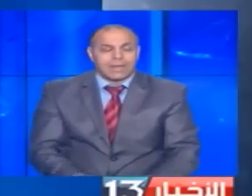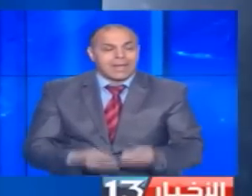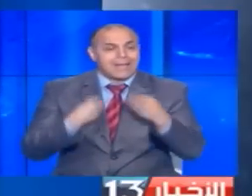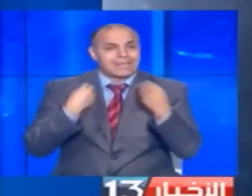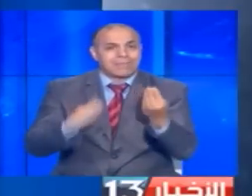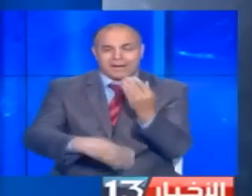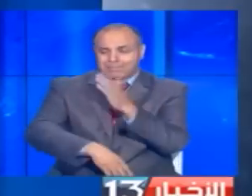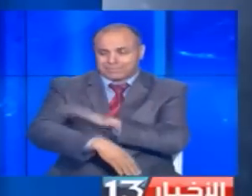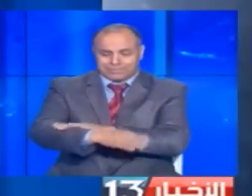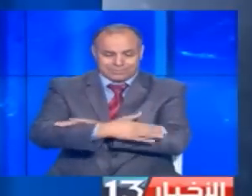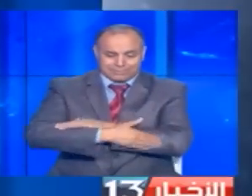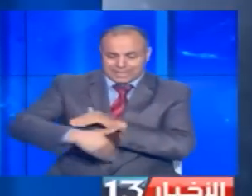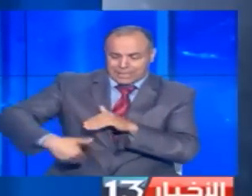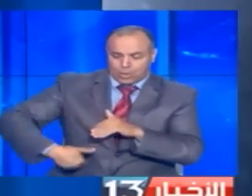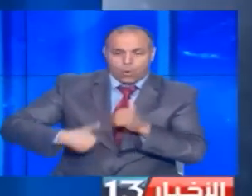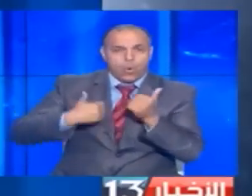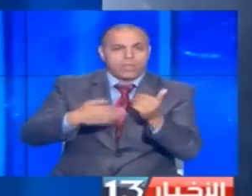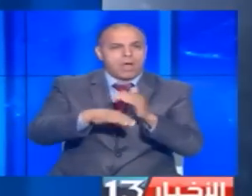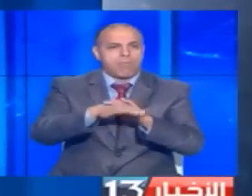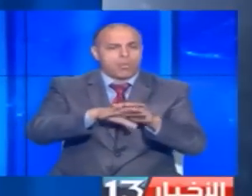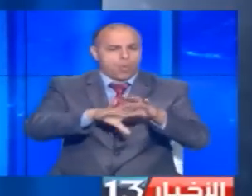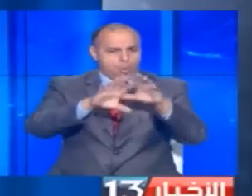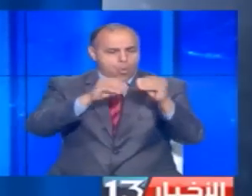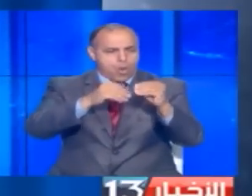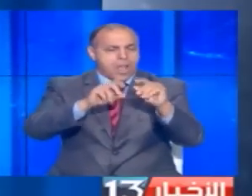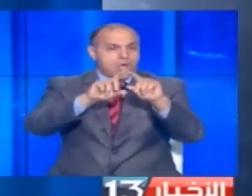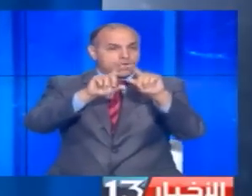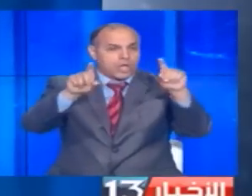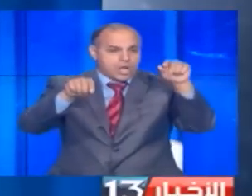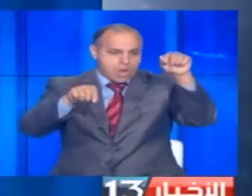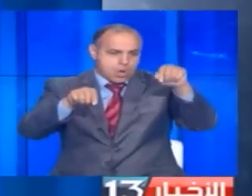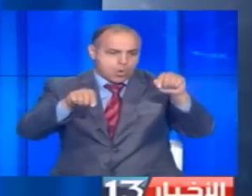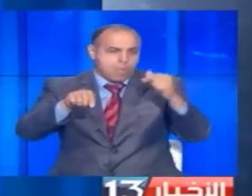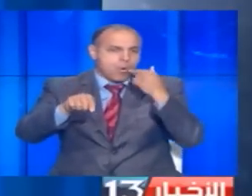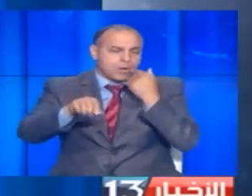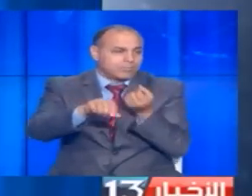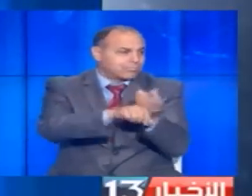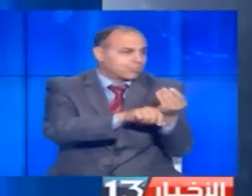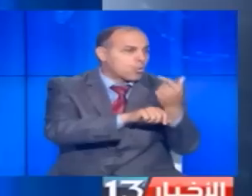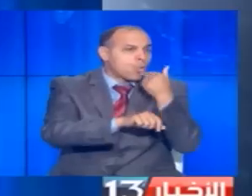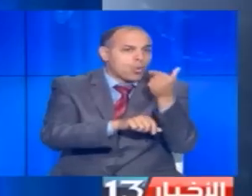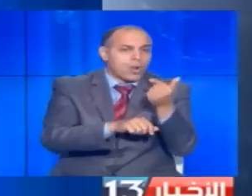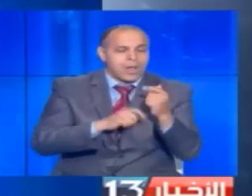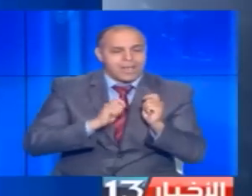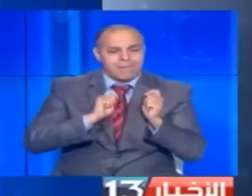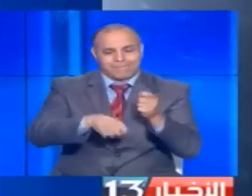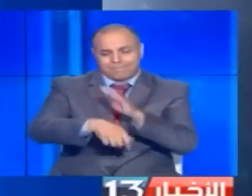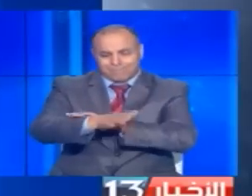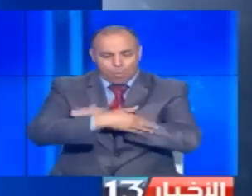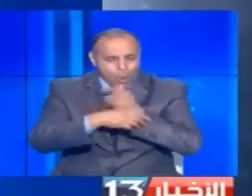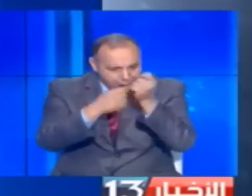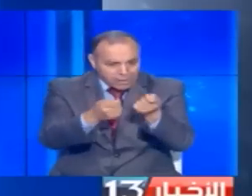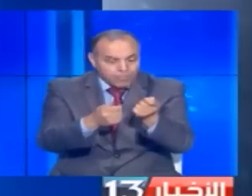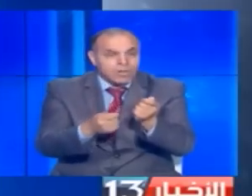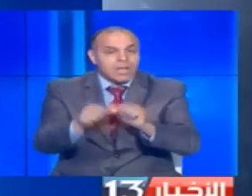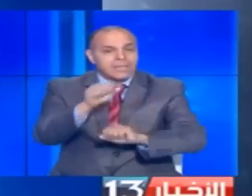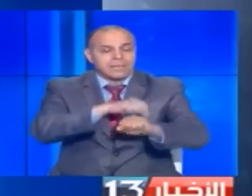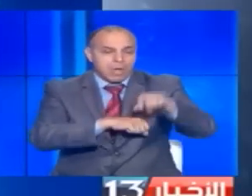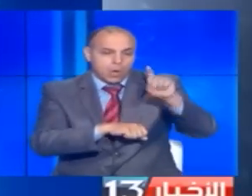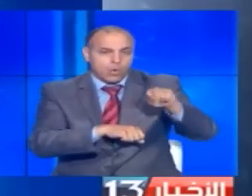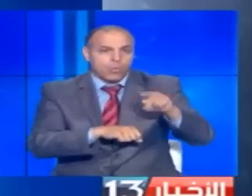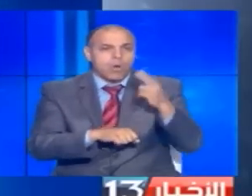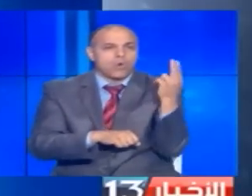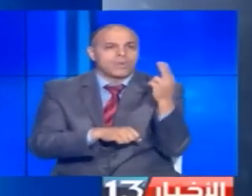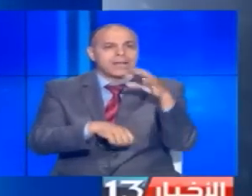التبرع بالأعضاء قضية مجتمع هو شعار اليوم التوعوي حول التبرع بالأعضاء الذي انتظم اليوم